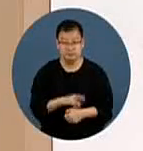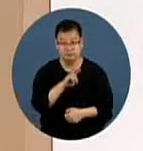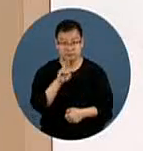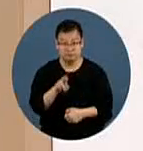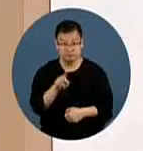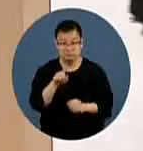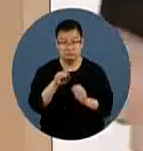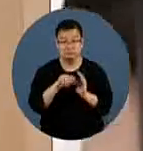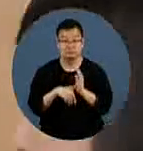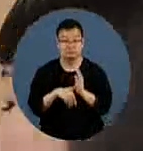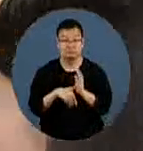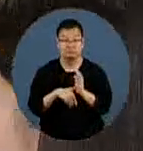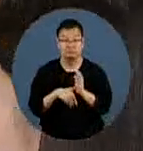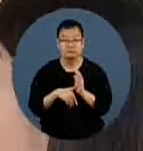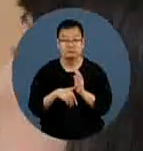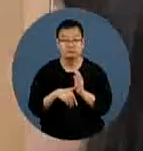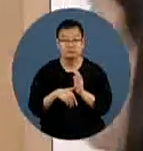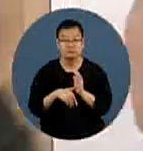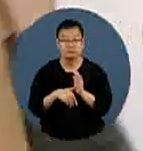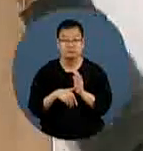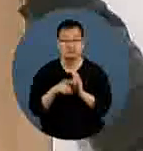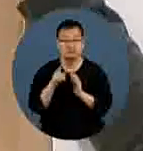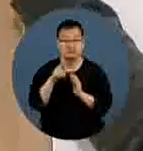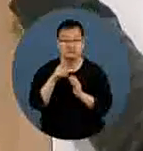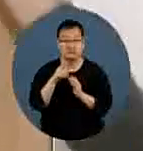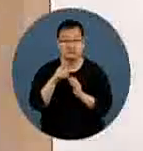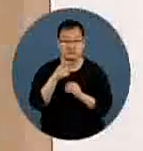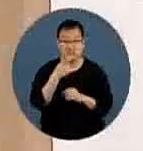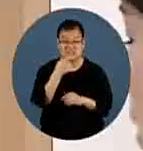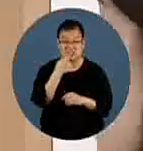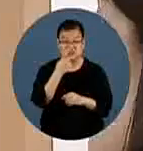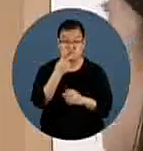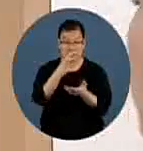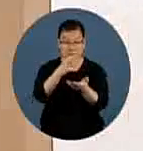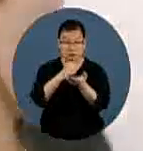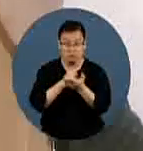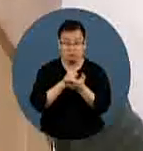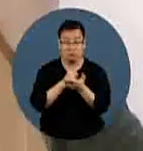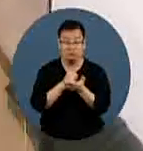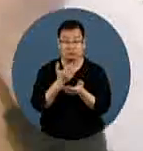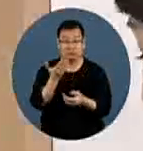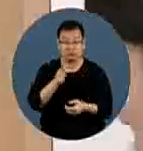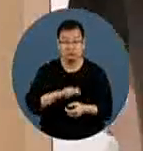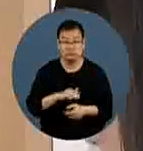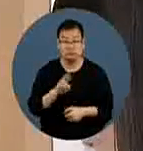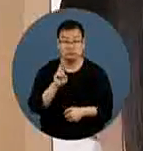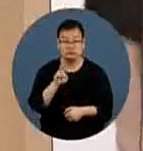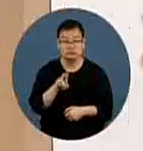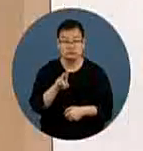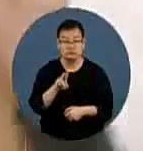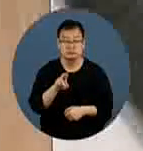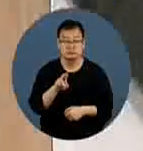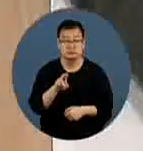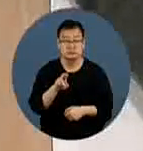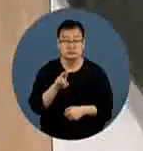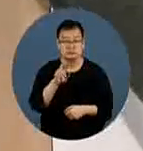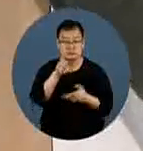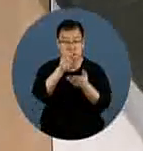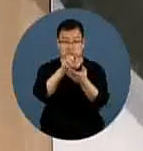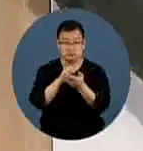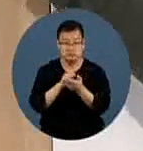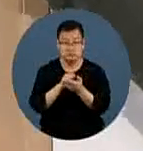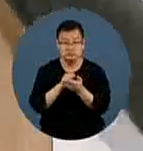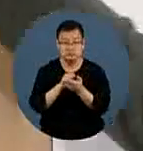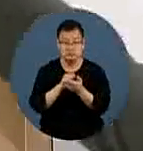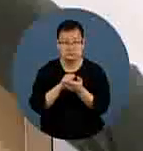막상 이렇게 되니까 이 두 점을 잡아봤자 네, 이곳을 단수를 쳐놓고 받을